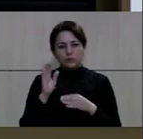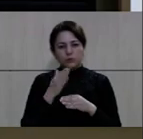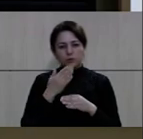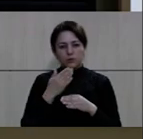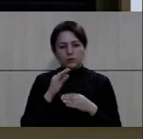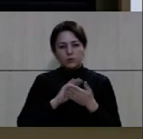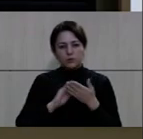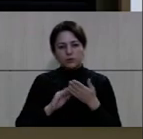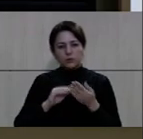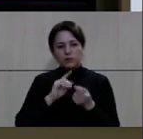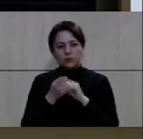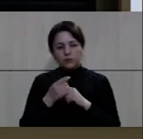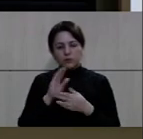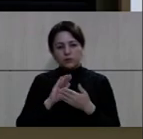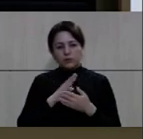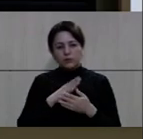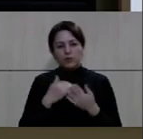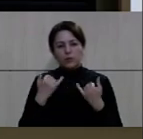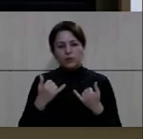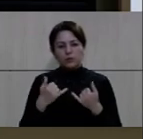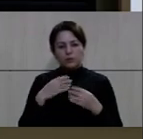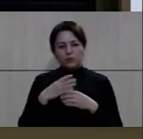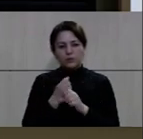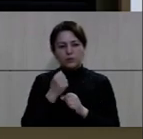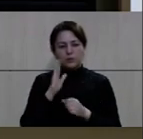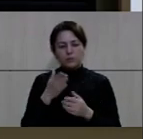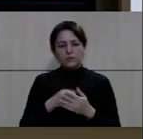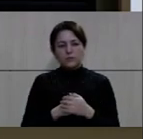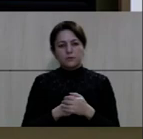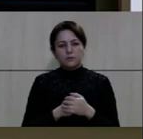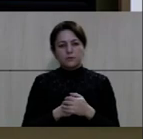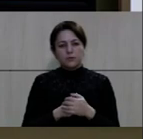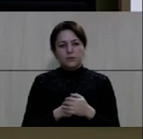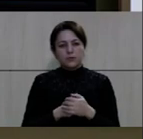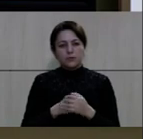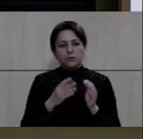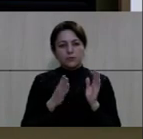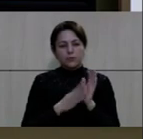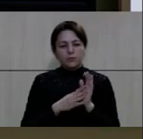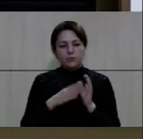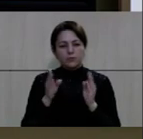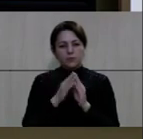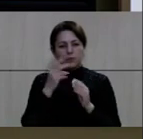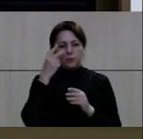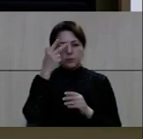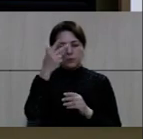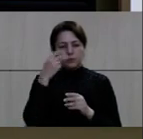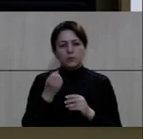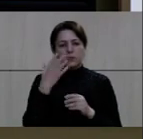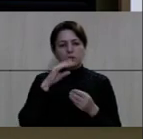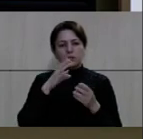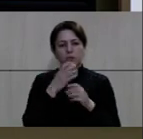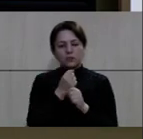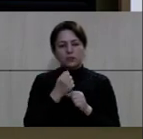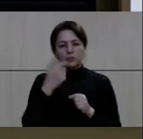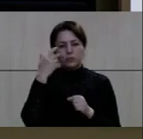bo'luvchiga teskari kasrni yozdik. Endi esa qisqartirib olamiz. 9 bilan 3 nechiga qisqaradi? 3